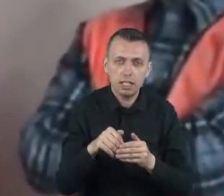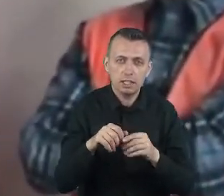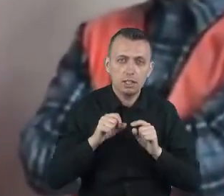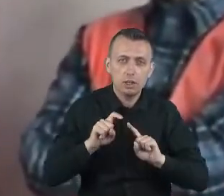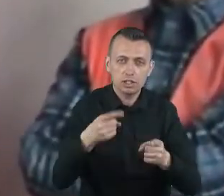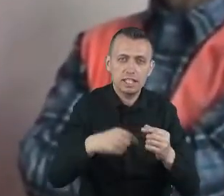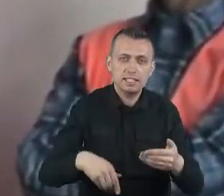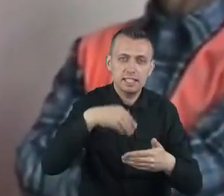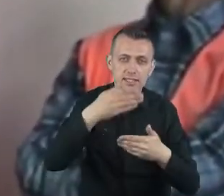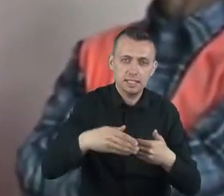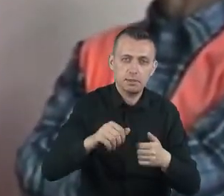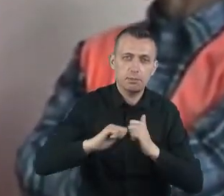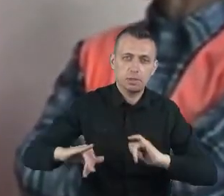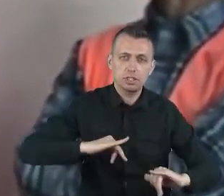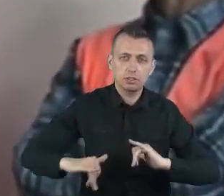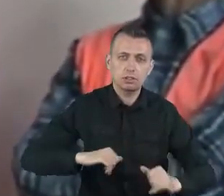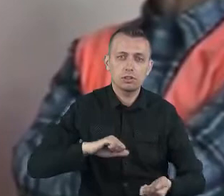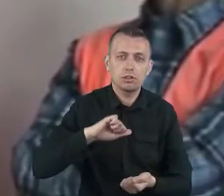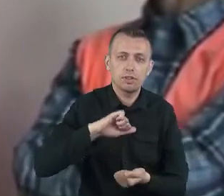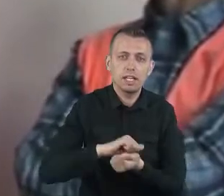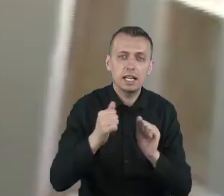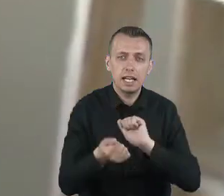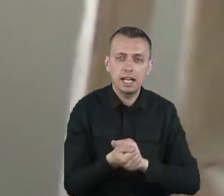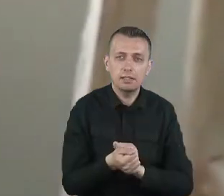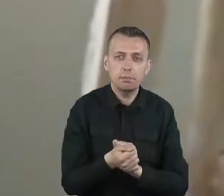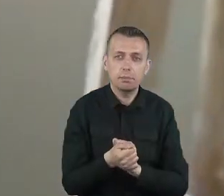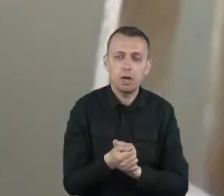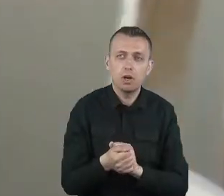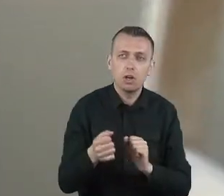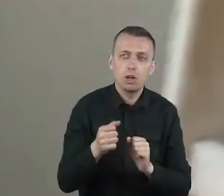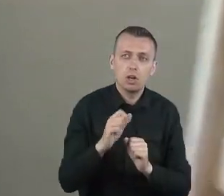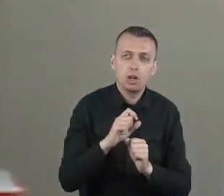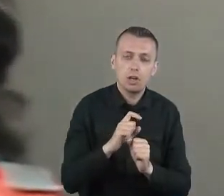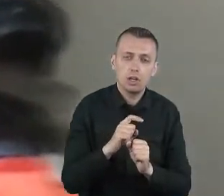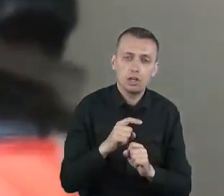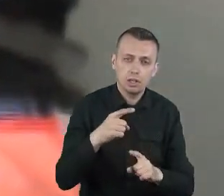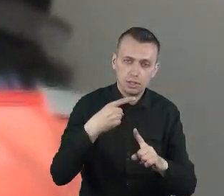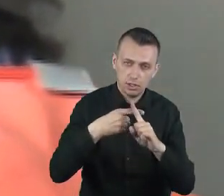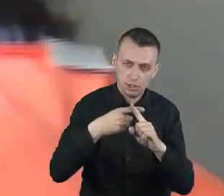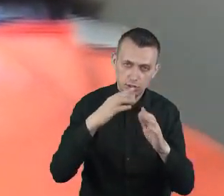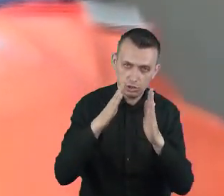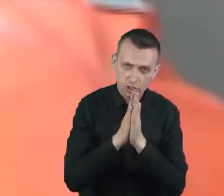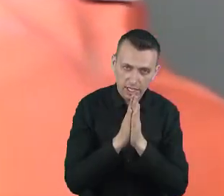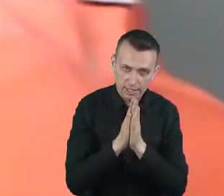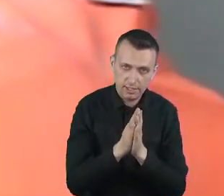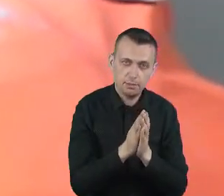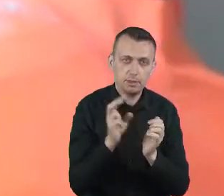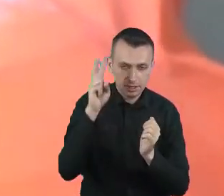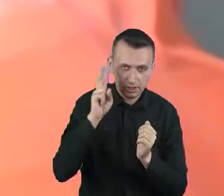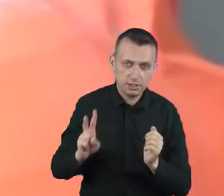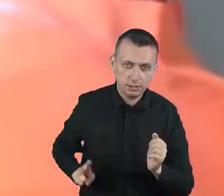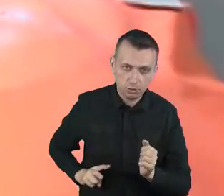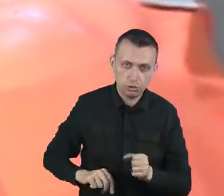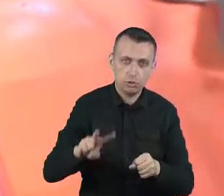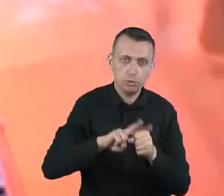konsorcjum spółdzielczego organizacjom pozarządowym lub tzw. podmiotom kościelnym, prowadzącym jednostki nastawione na reintegrację społeczną